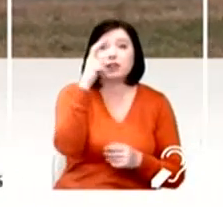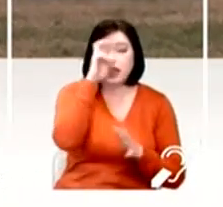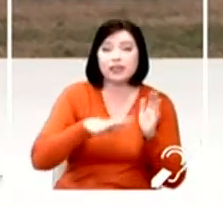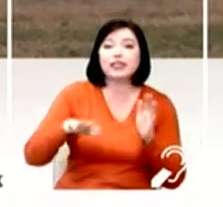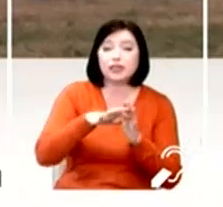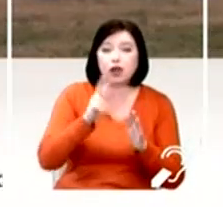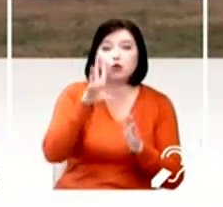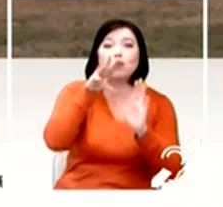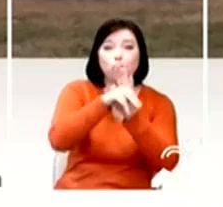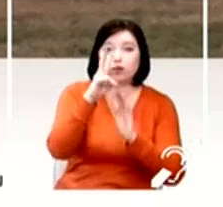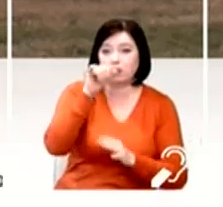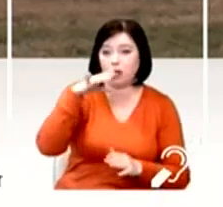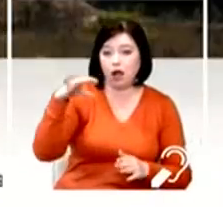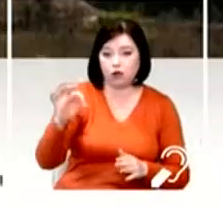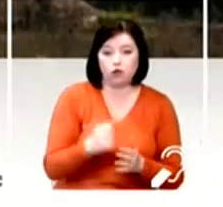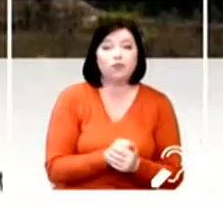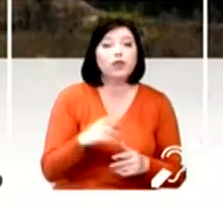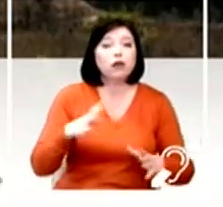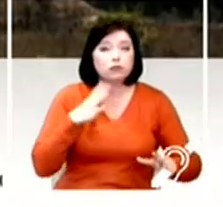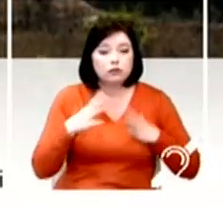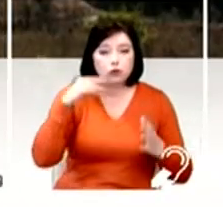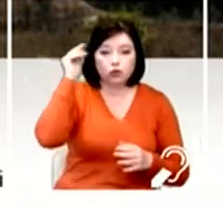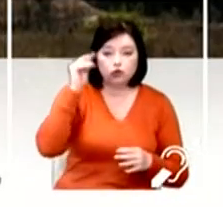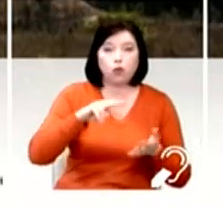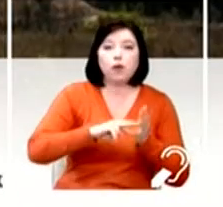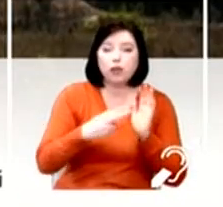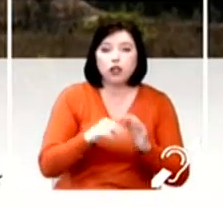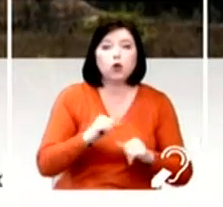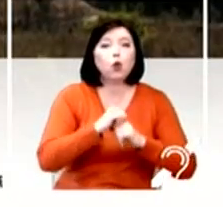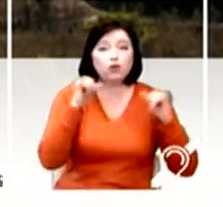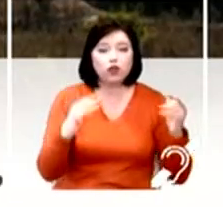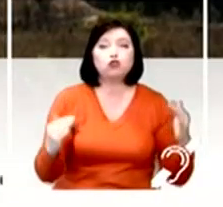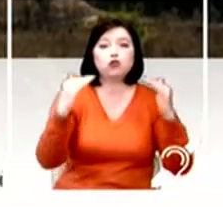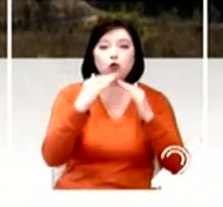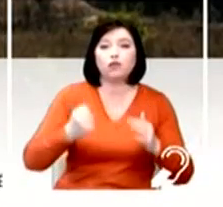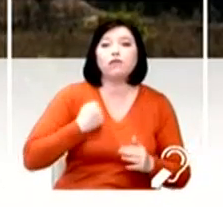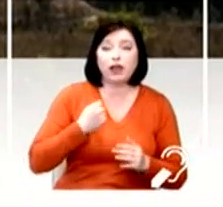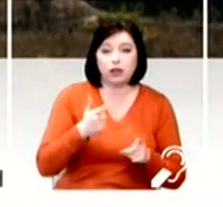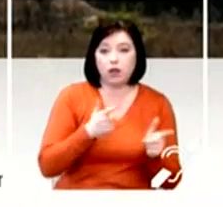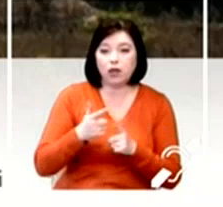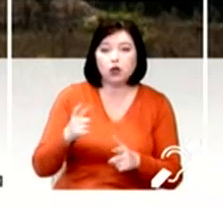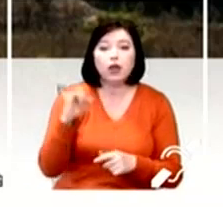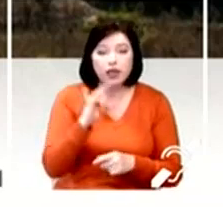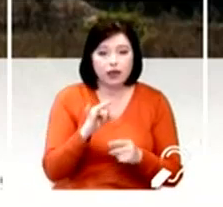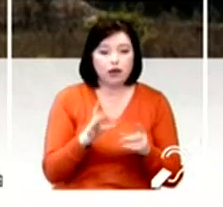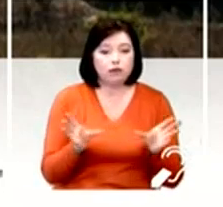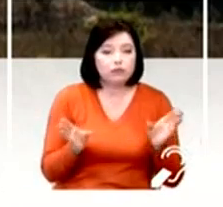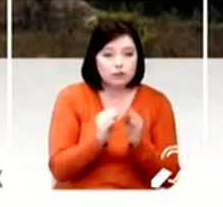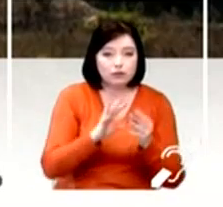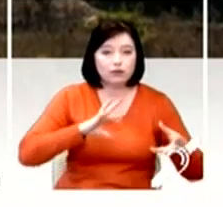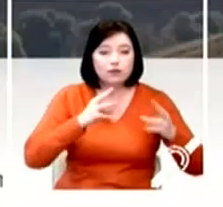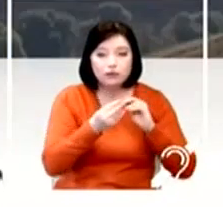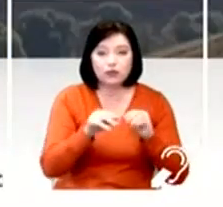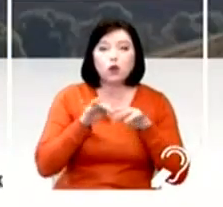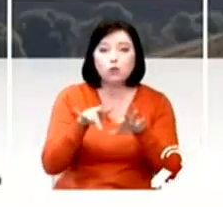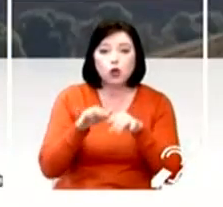ale Alianței Nord-Atlantice. Antrenamentele își propun să crească nivelul de pregătire a militarilor și să sincronizeze